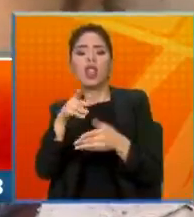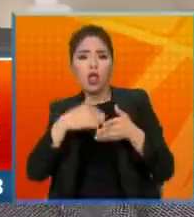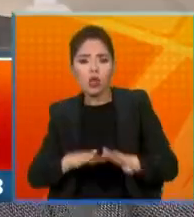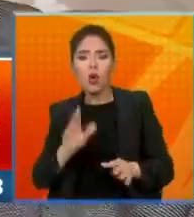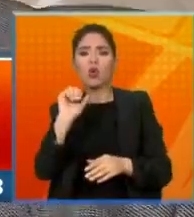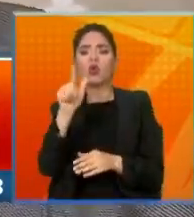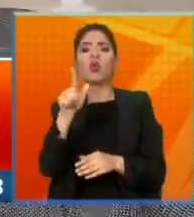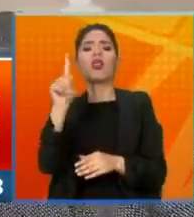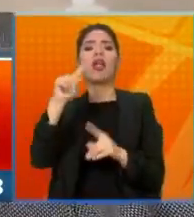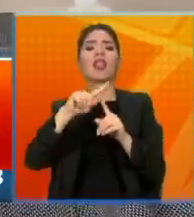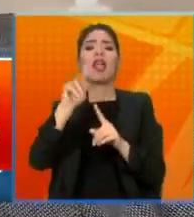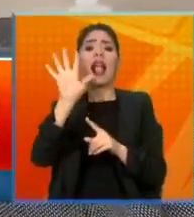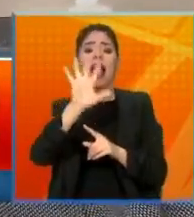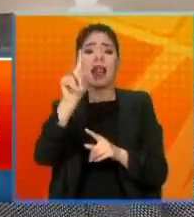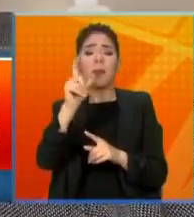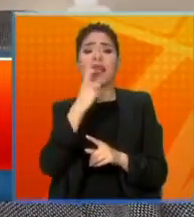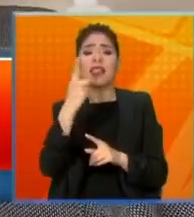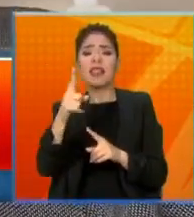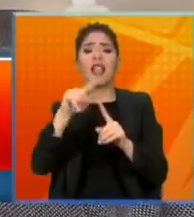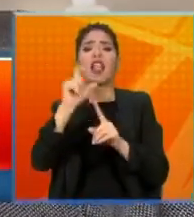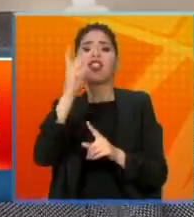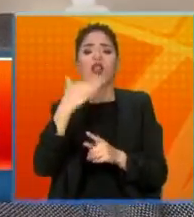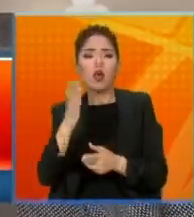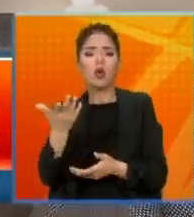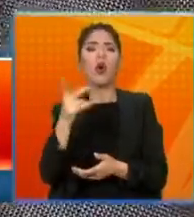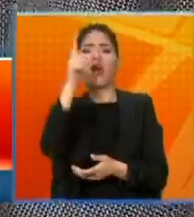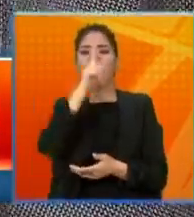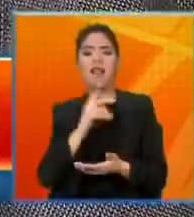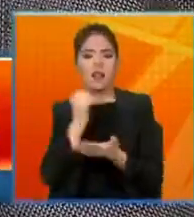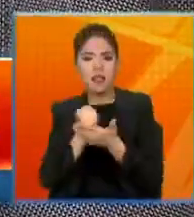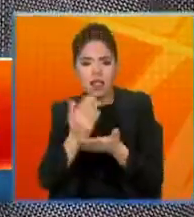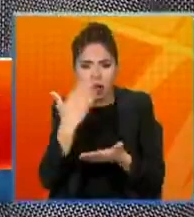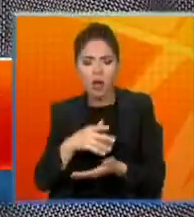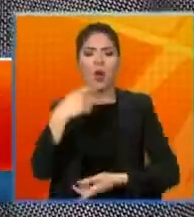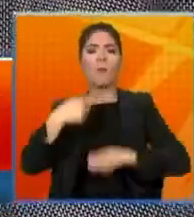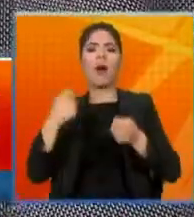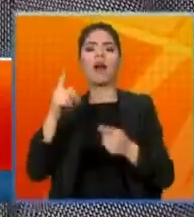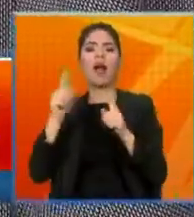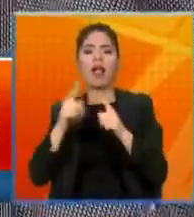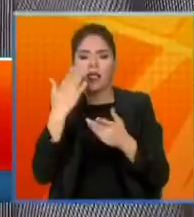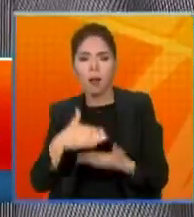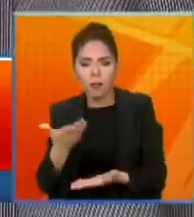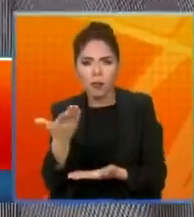51 yıldır kimliksiz. Ne askerlik, ne resmi nikah, ne de bir banka hesabı. Hiçbiri